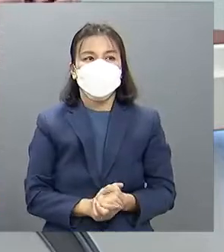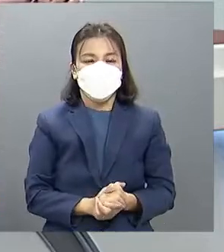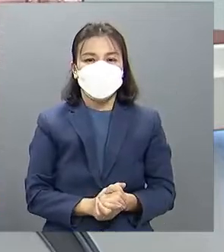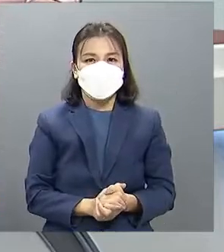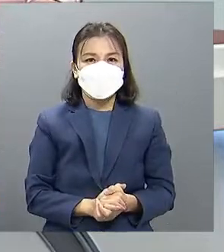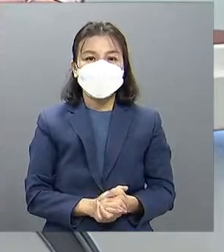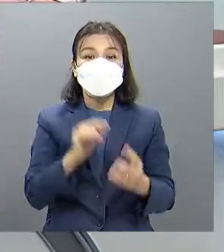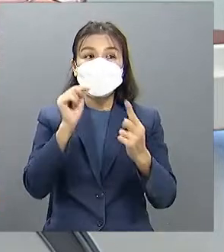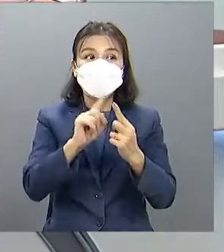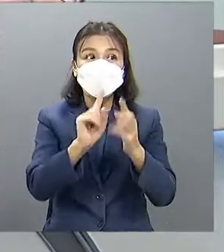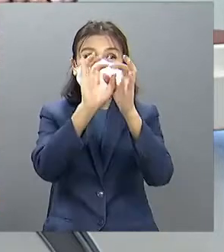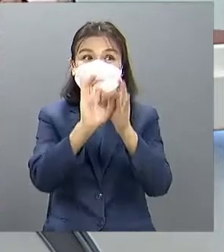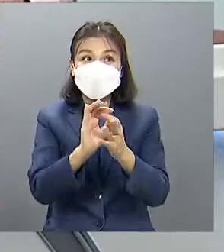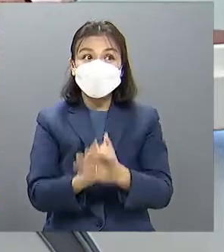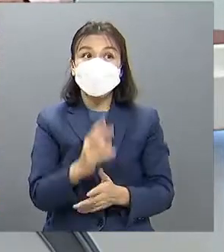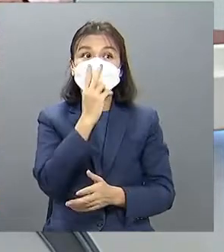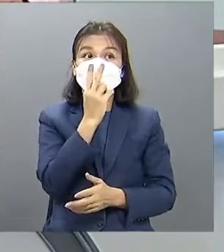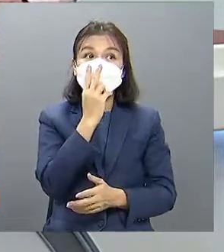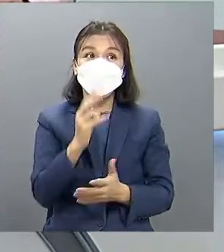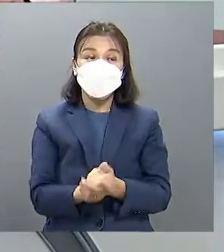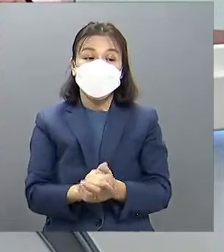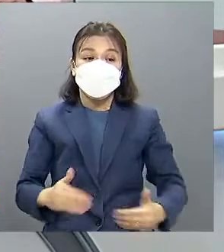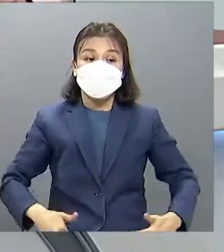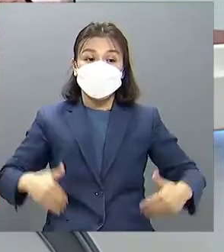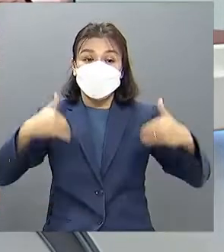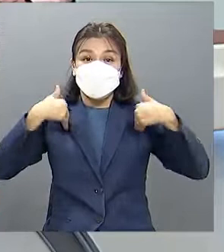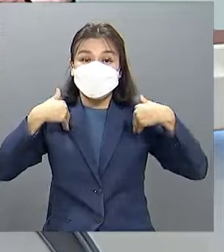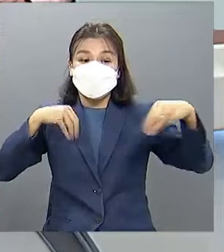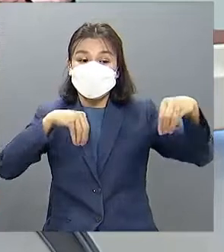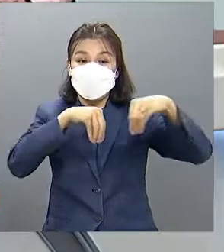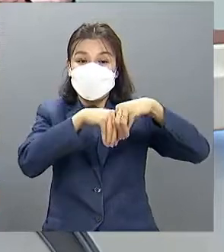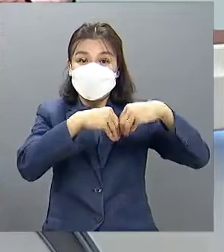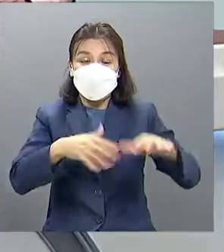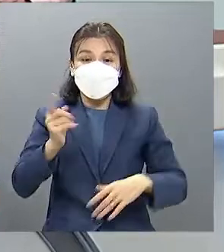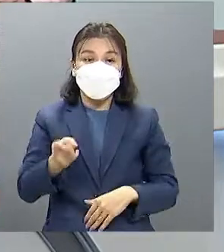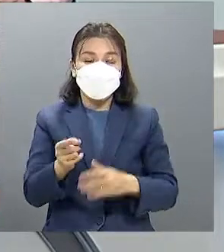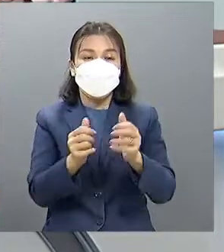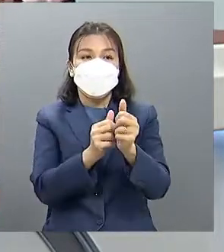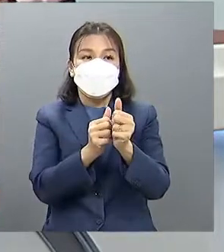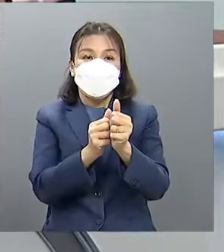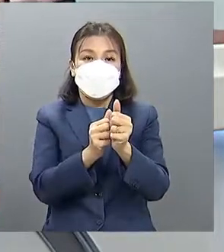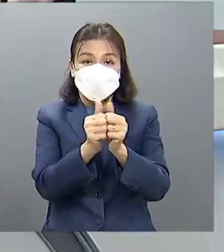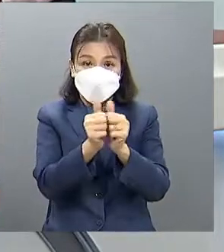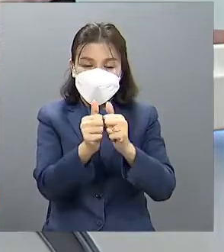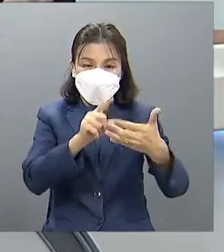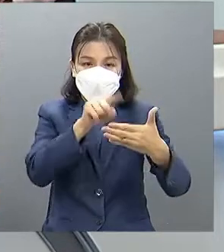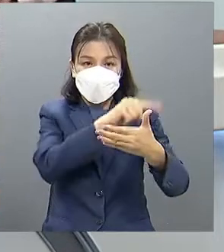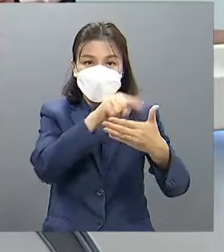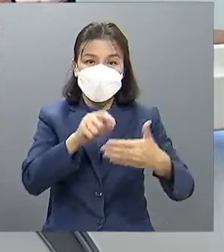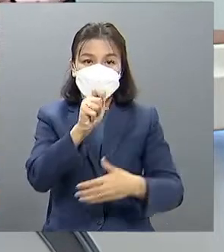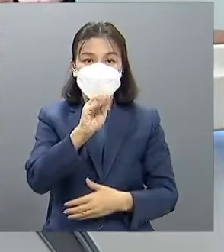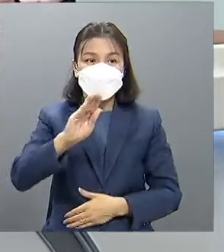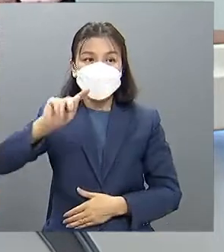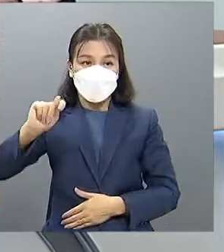ผู้ชมคะมาดูอีกเรื่องนึงใกล้ตัวคุณผู้ชมมากขึ้นแล้วก็กำลังจะเกิดขึ้นกับการเลือกตั้งอบต.นะคะในขณะนี้หลายๆพื้น